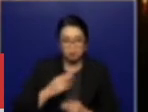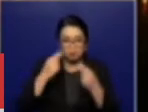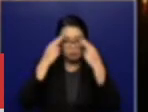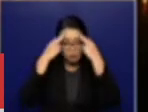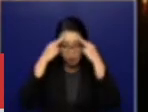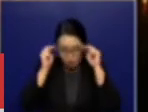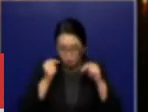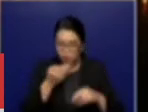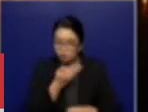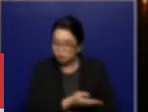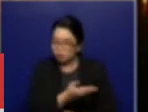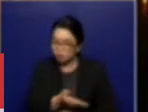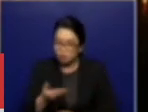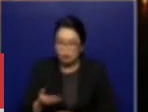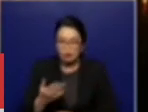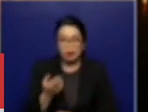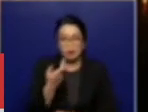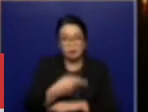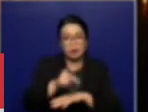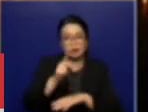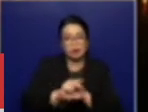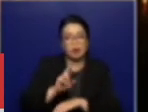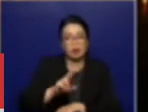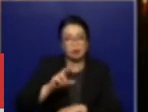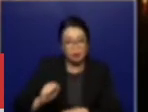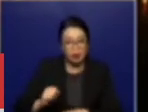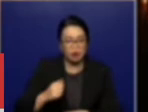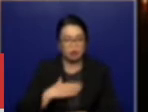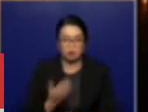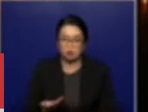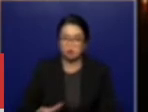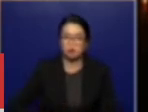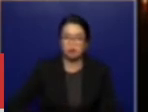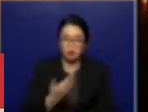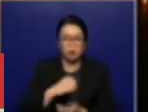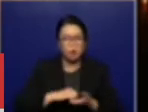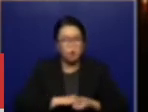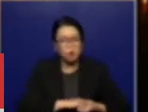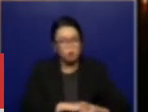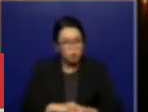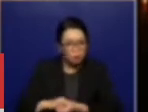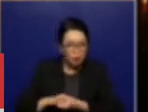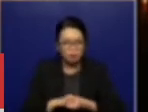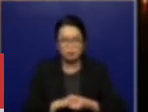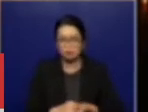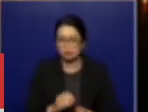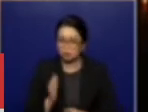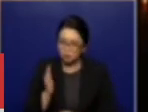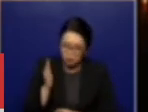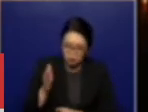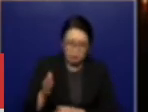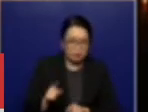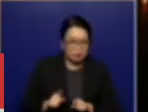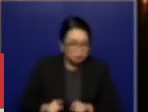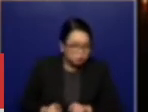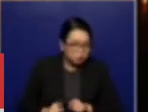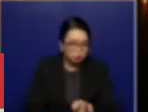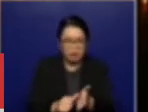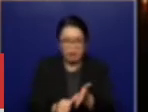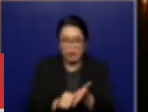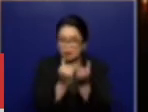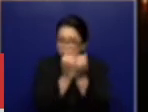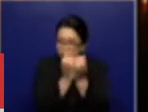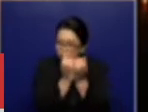นตรีรัฐบาลรัฐสภาแห่งนี้แหละครับเรามาร่วมกันนะครับเรามาเดินหน้าแก้รัฐธรรมนูญอย่างจริงใ